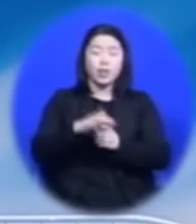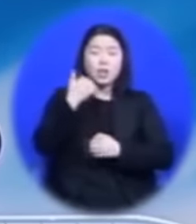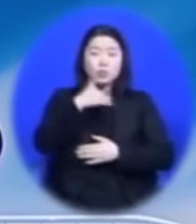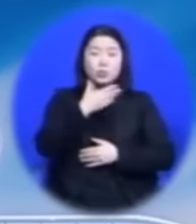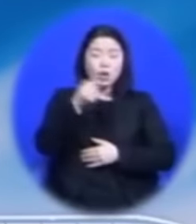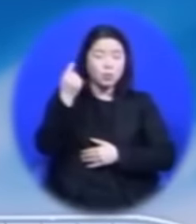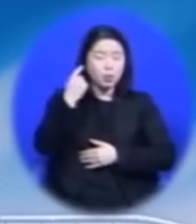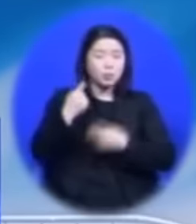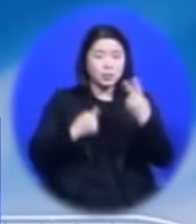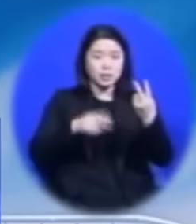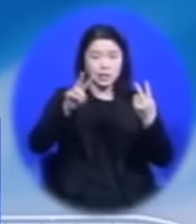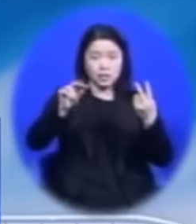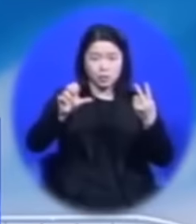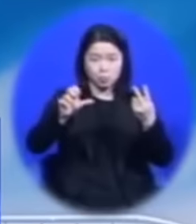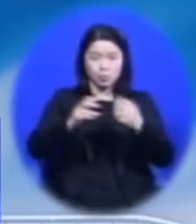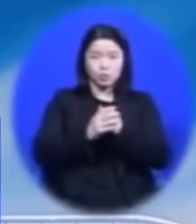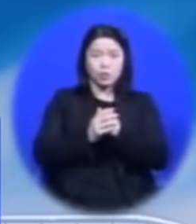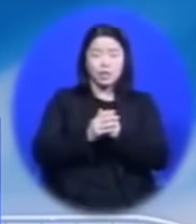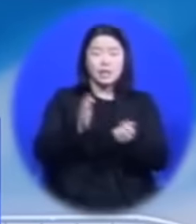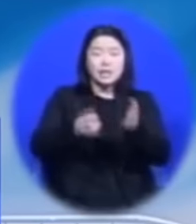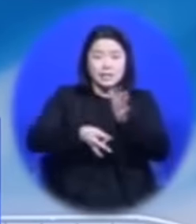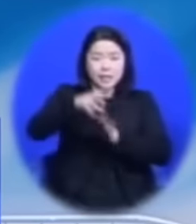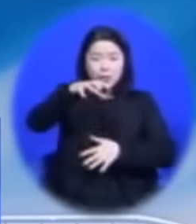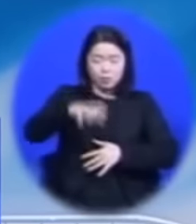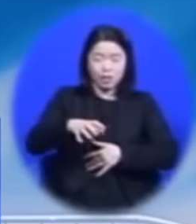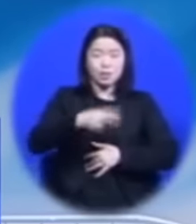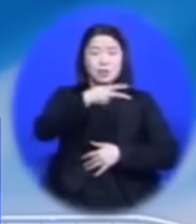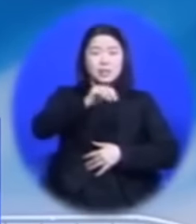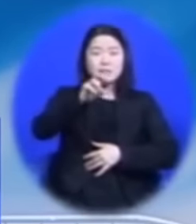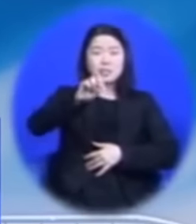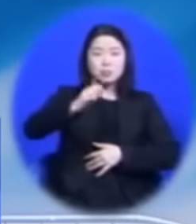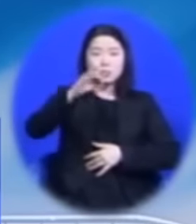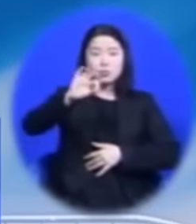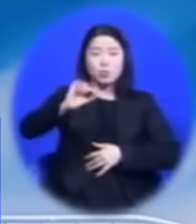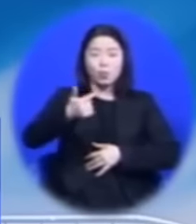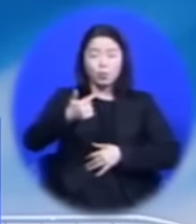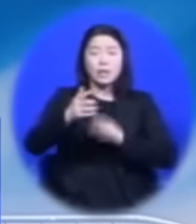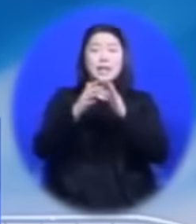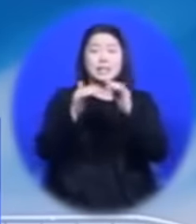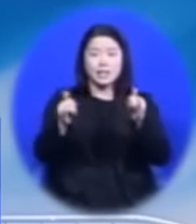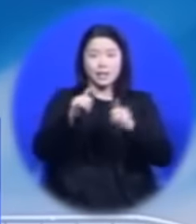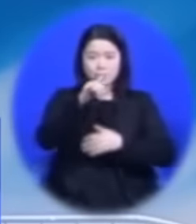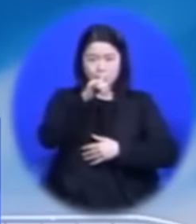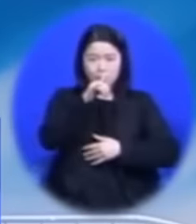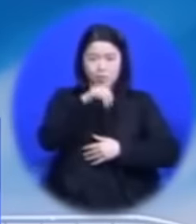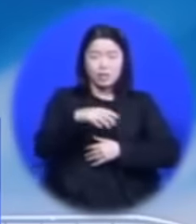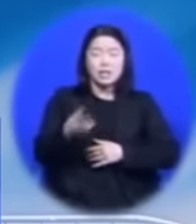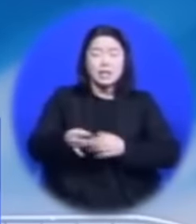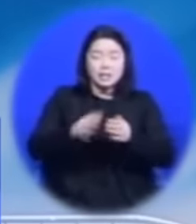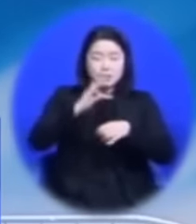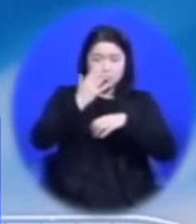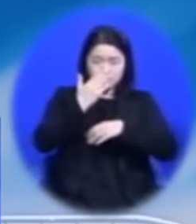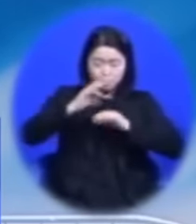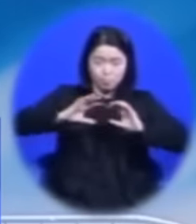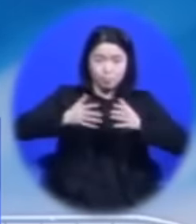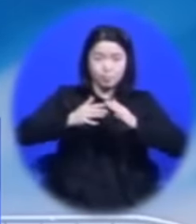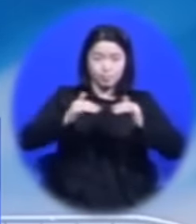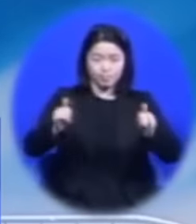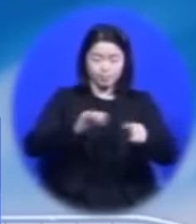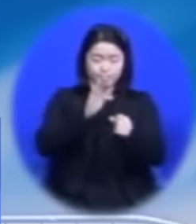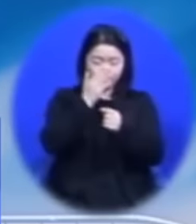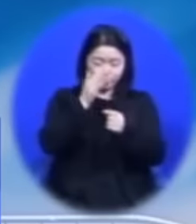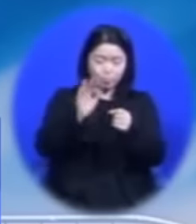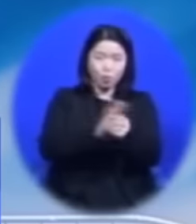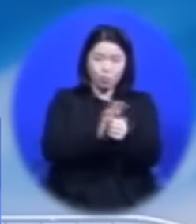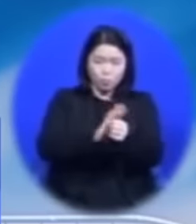누가복음 2장 25절에 예루살렘에 시므온이라 하는 사람이 있으니 이스라엘의 위로를